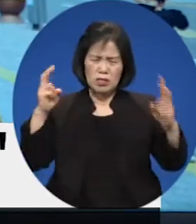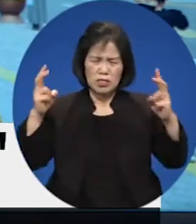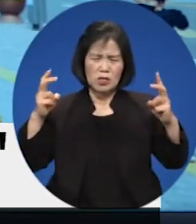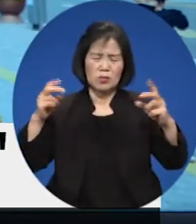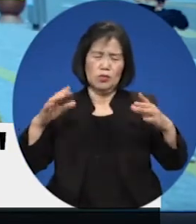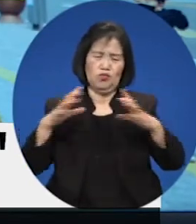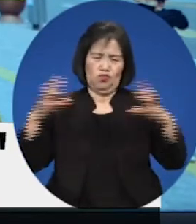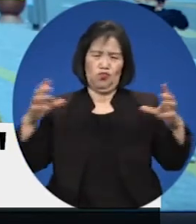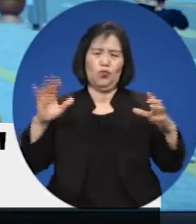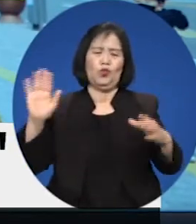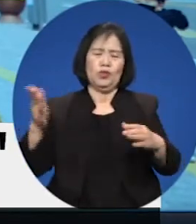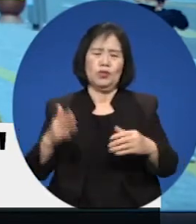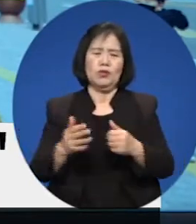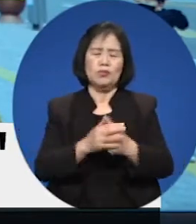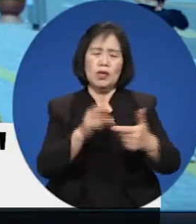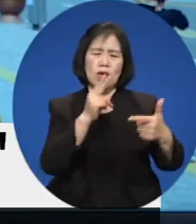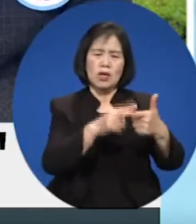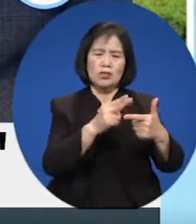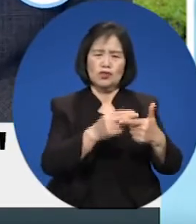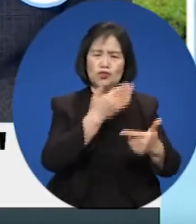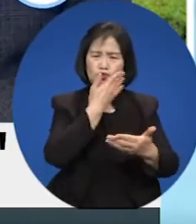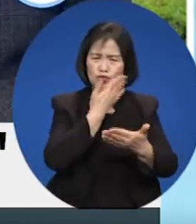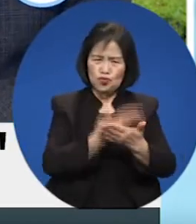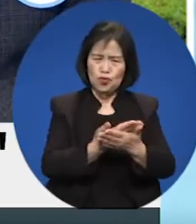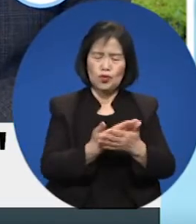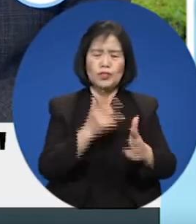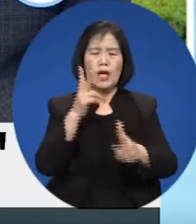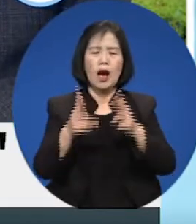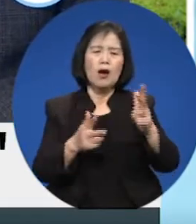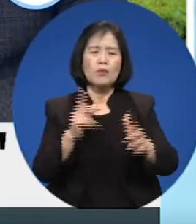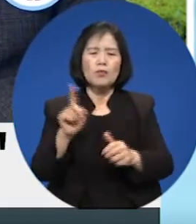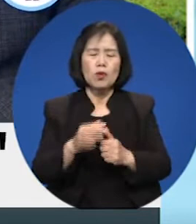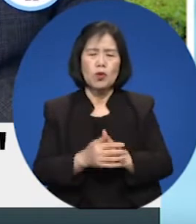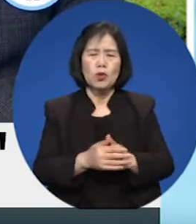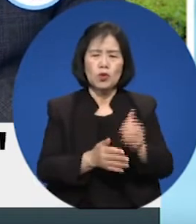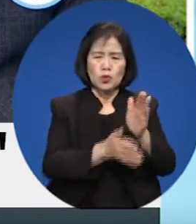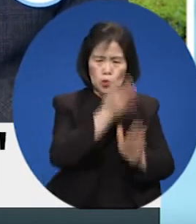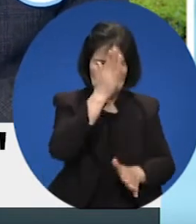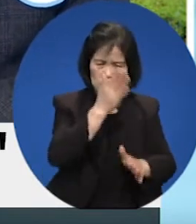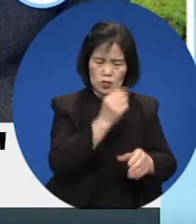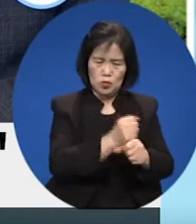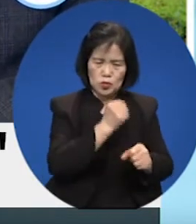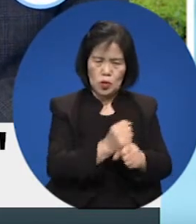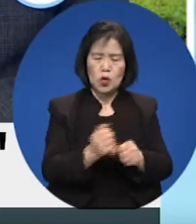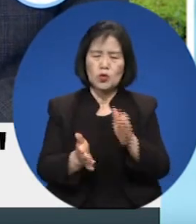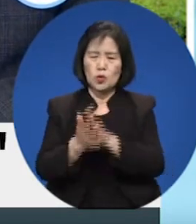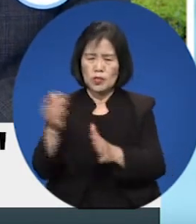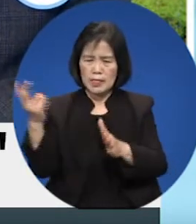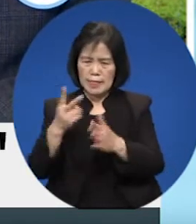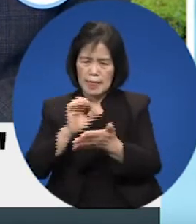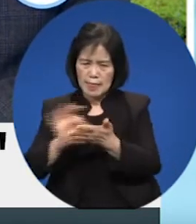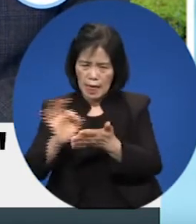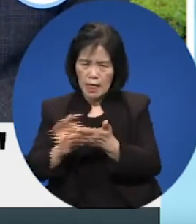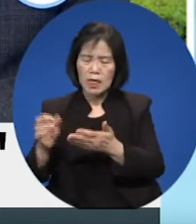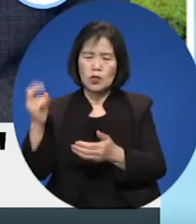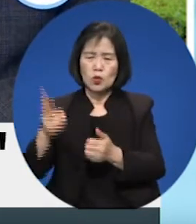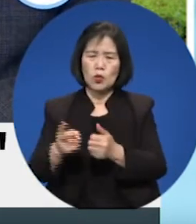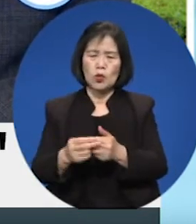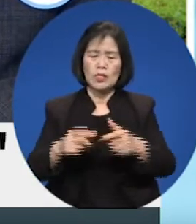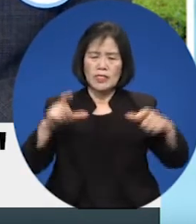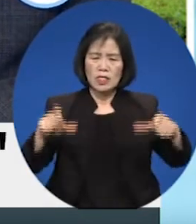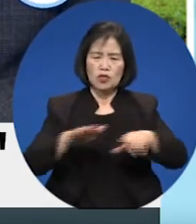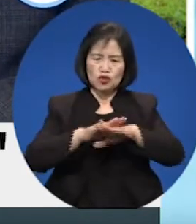서해 해체 주요산업 뭐 사업을 보시면 도시 조성 하는거 도시재생 다음에 에 지역